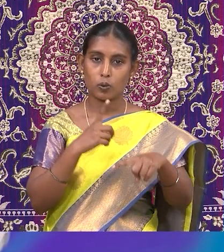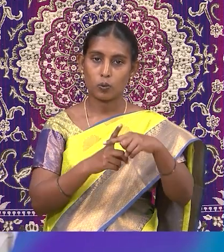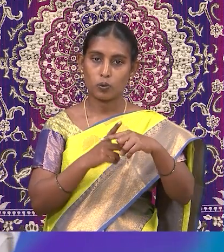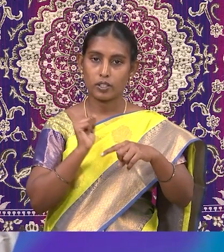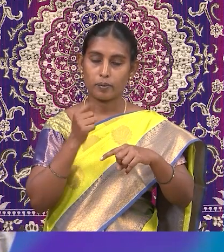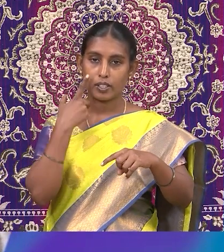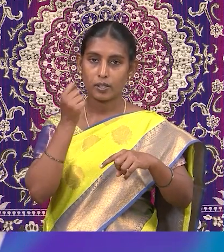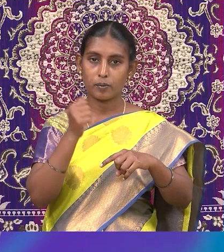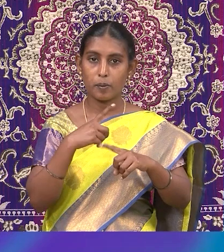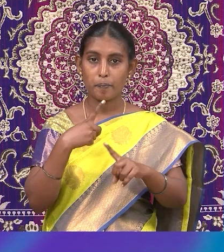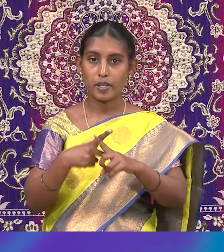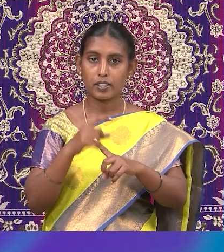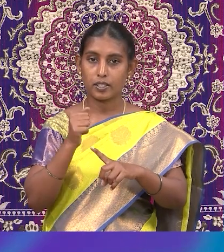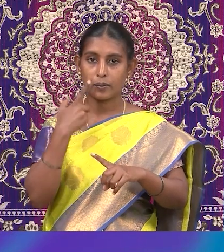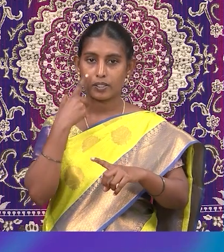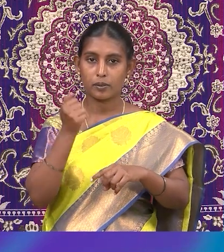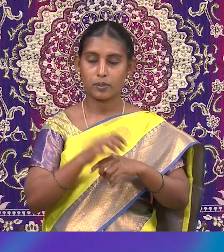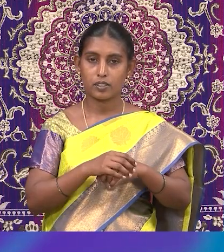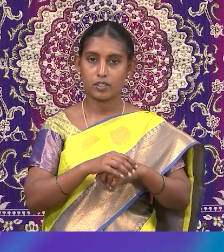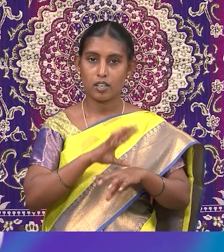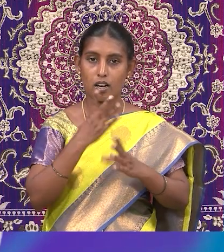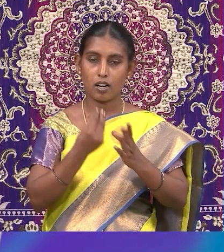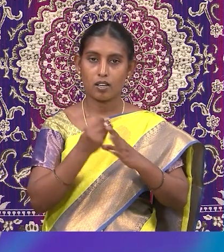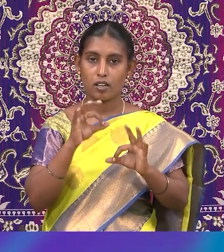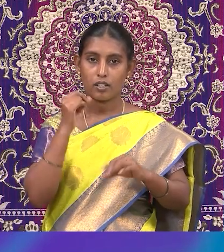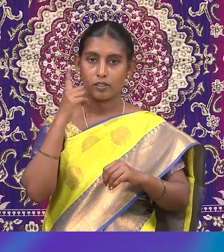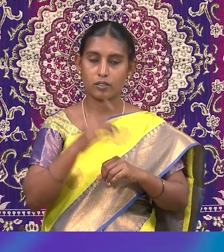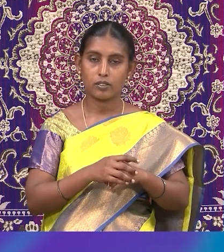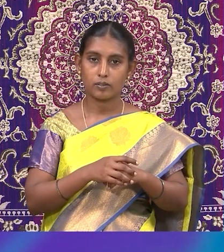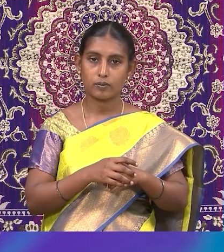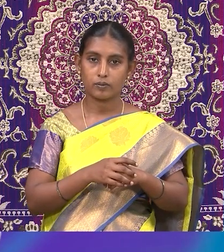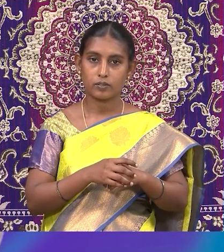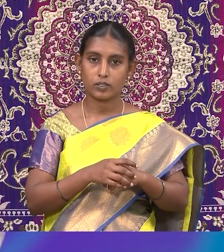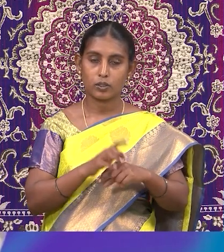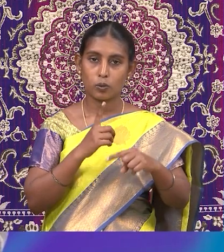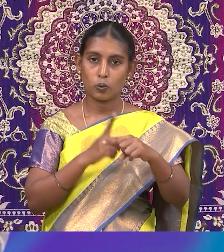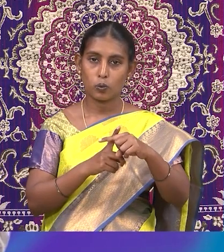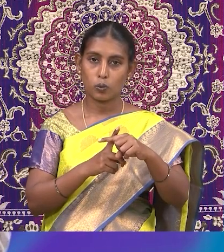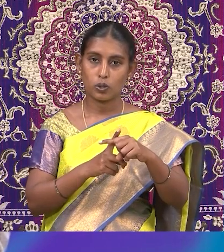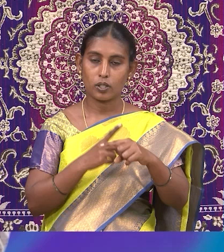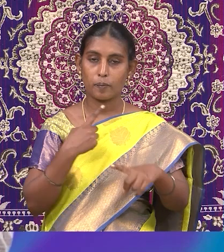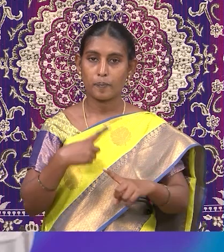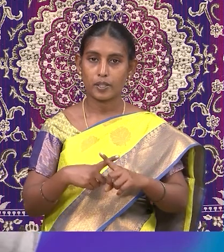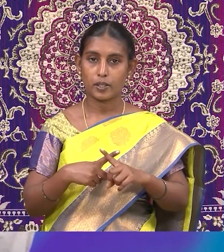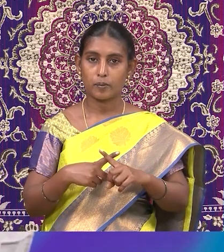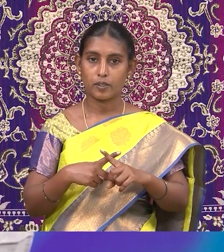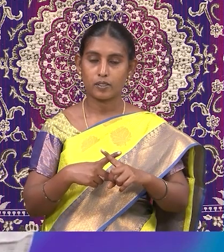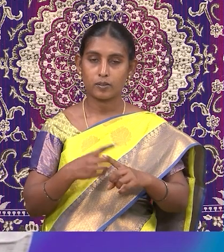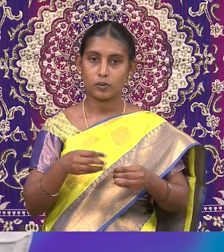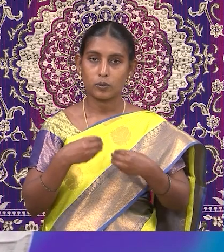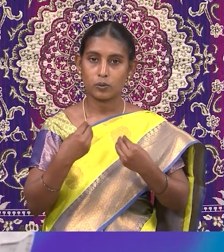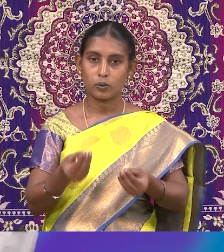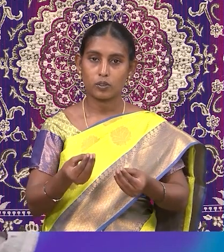கண்டுபிடிக்கிறது, மூலங்களின் பெருக்கற்பலன் எப்படி கண்டுபிடிக்கிறது இது தெரியும். மூலங்களின் கூடுதலும் மூலங்களின் பெருக்கற்பலனும்